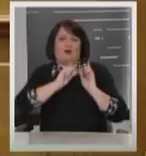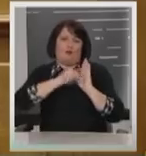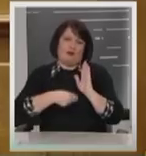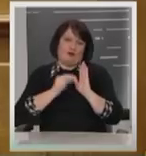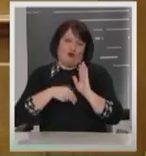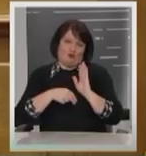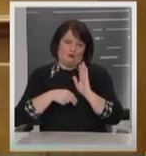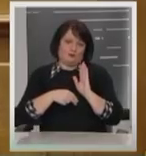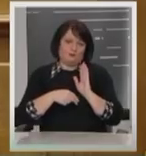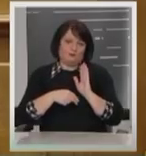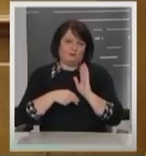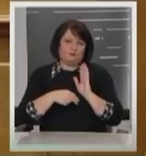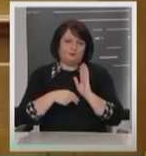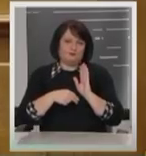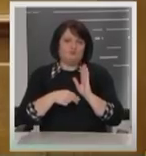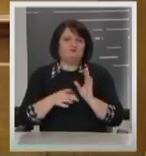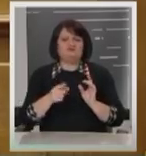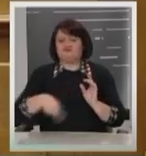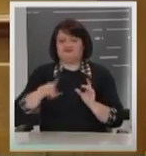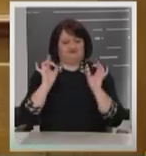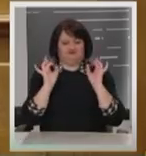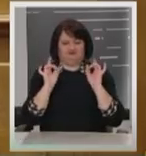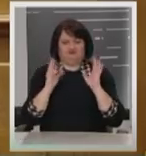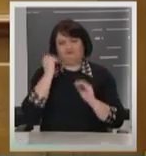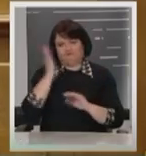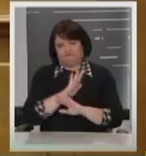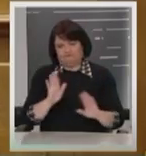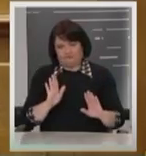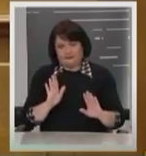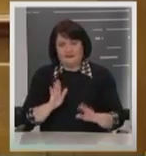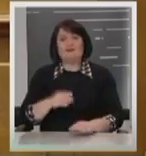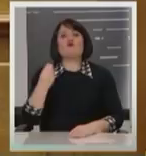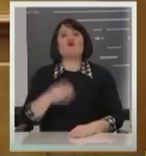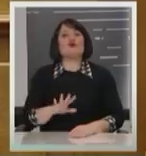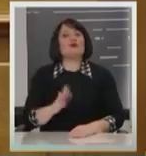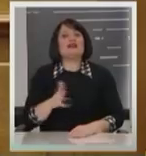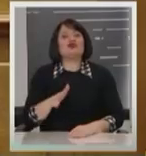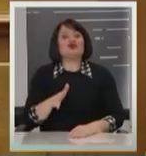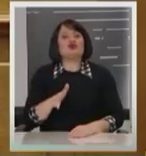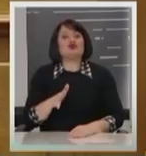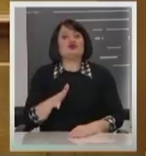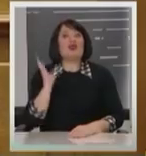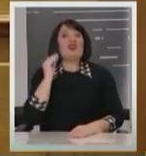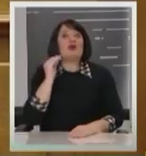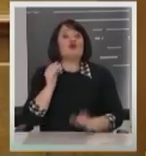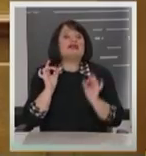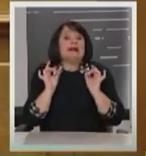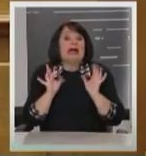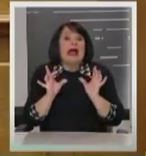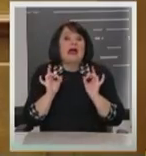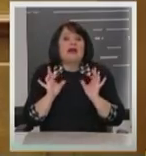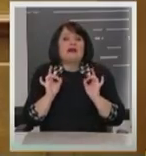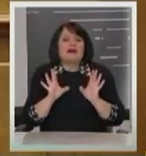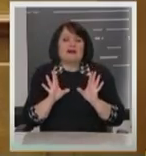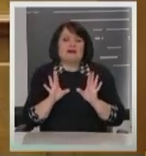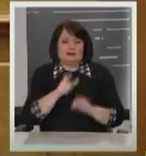μνημόνια. Κανείς δεν θα σας πιστέψει. Ίσως ακόμα χειρότερα, κανείς δεν θα σας ακούσει. Θα